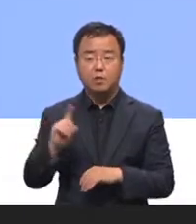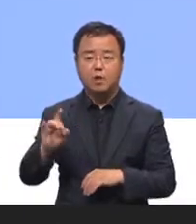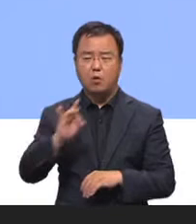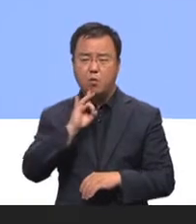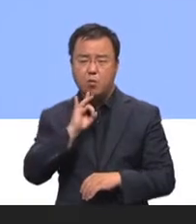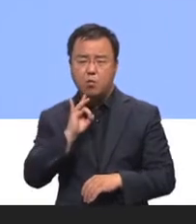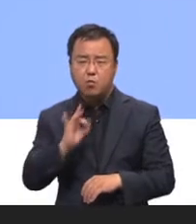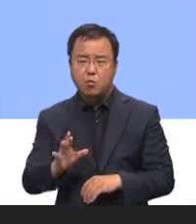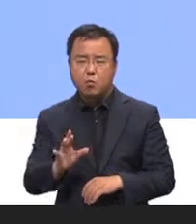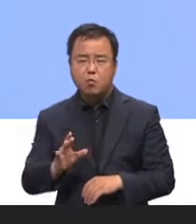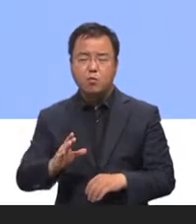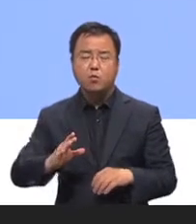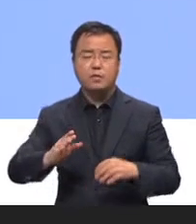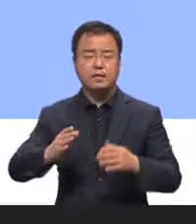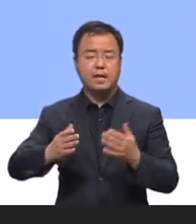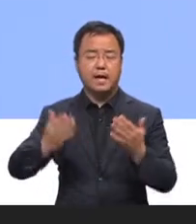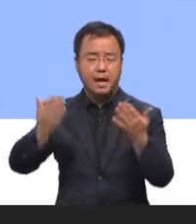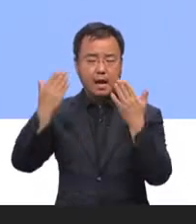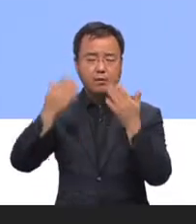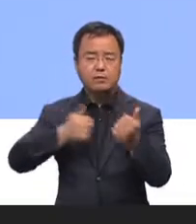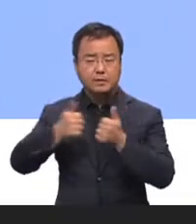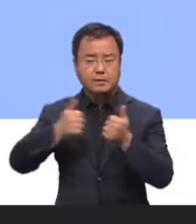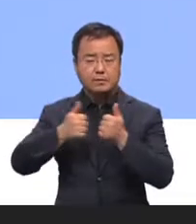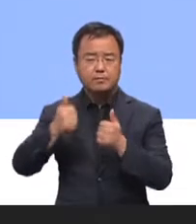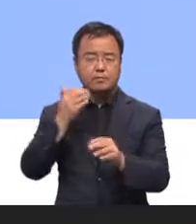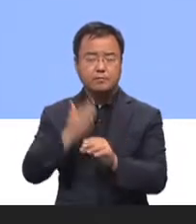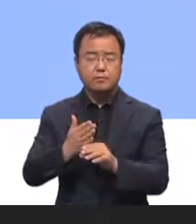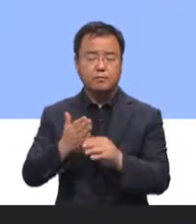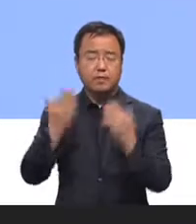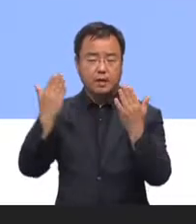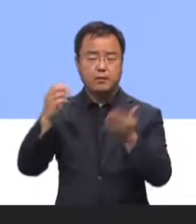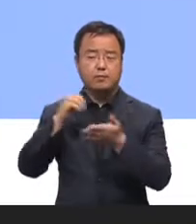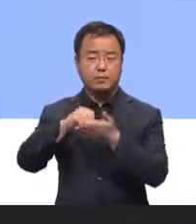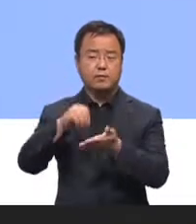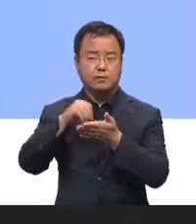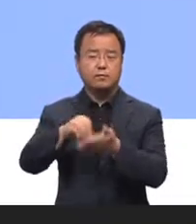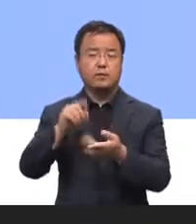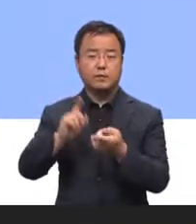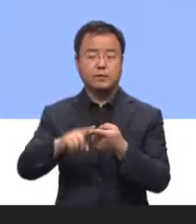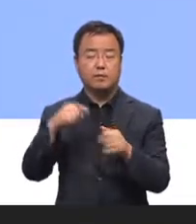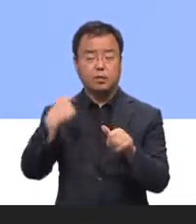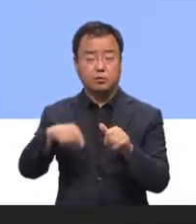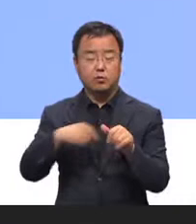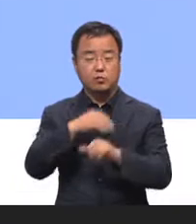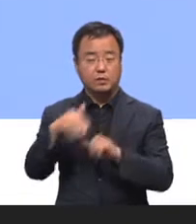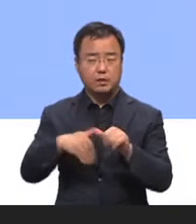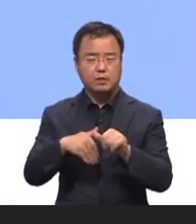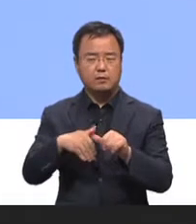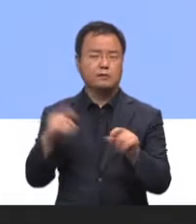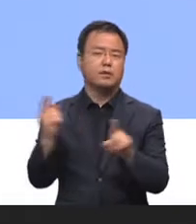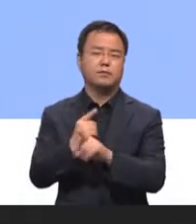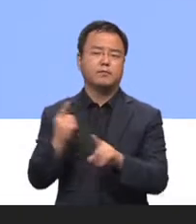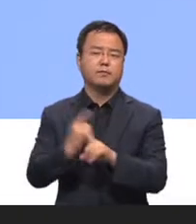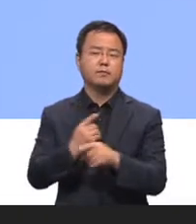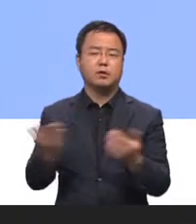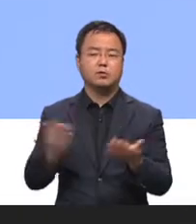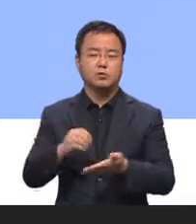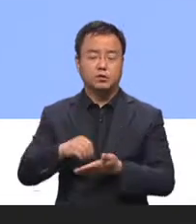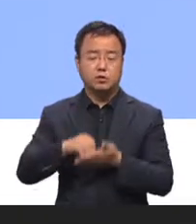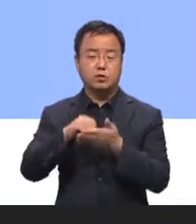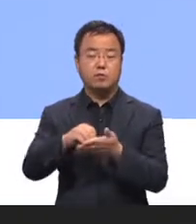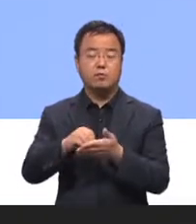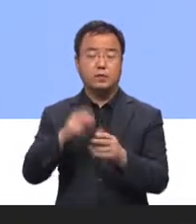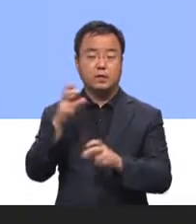으 입시 중심이 교육체제 개표를 유하나 시키고 취업으로 서 우리가 산업